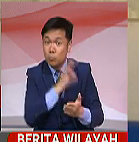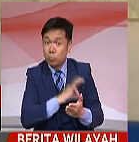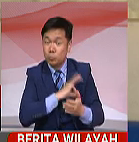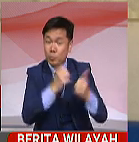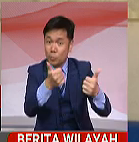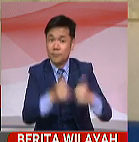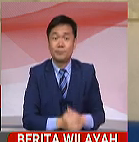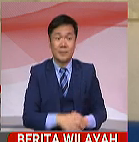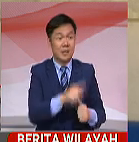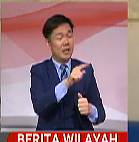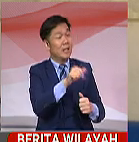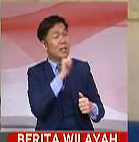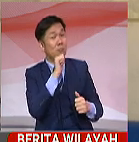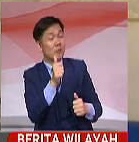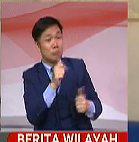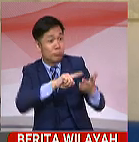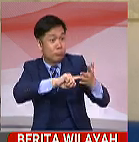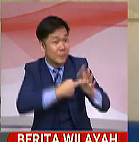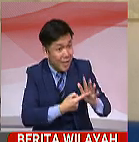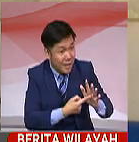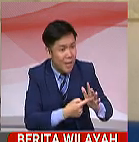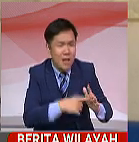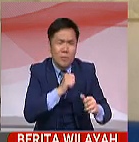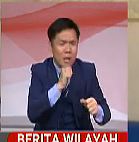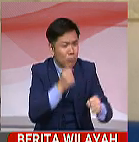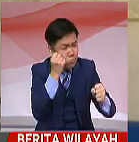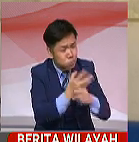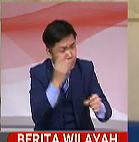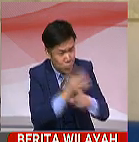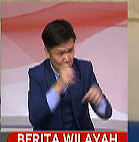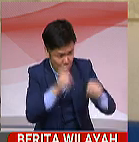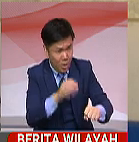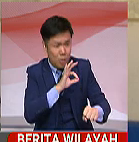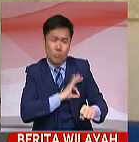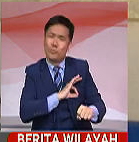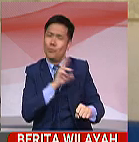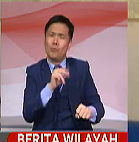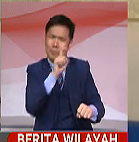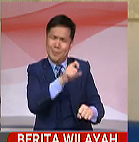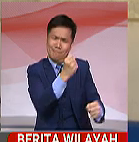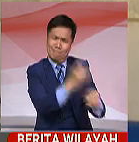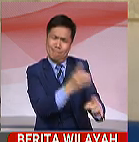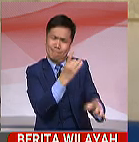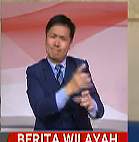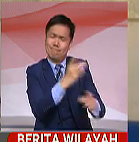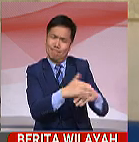berpatah, kalau tak dipecah ke ruyung, manakan dapat sagunya. Muhammad Izzat Kamarudin, Berita